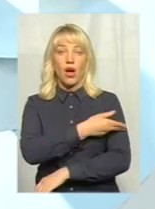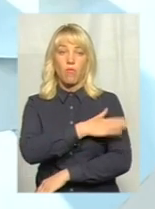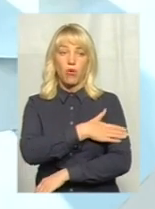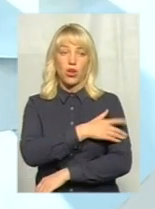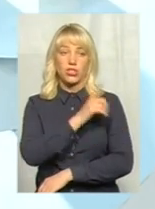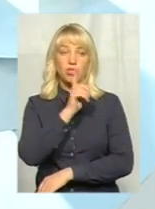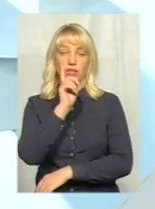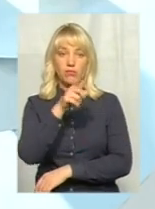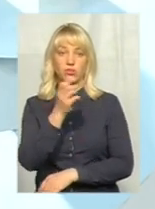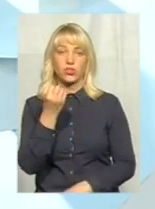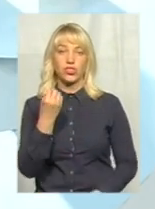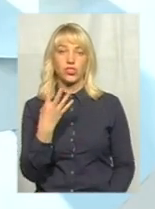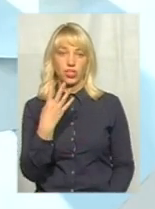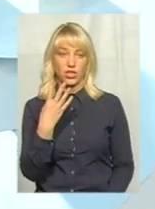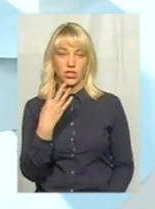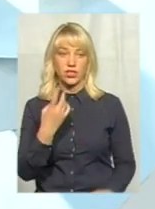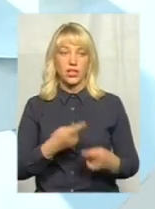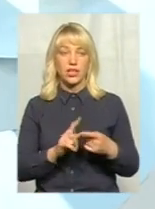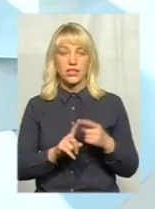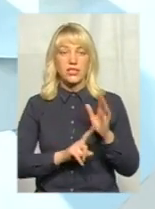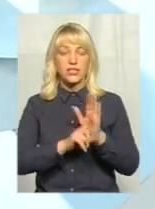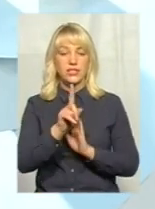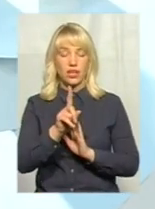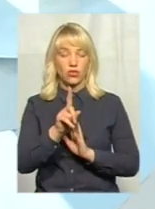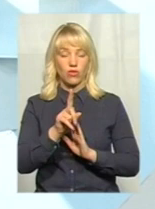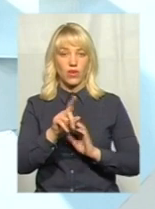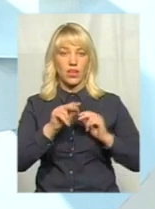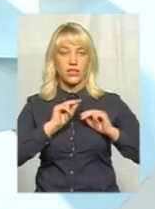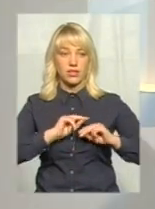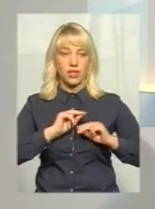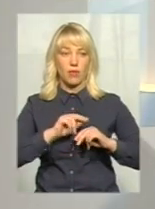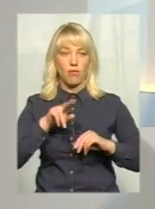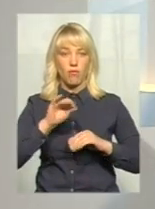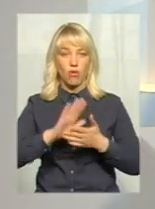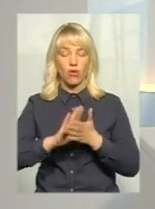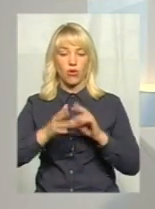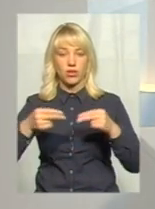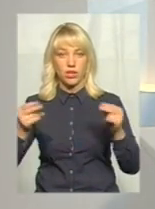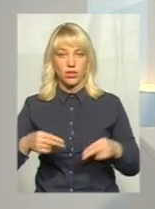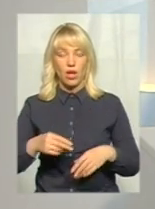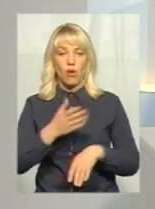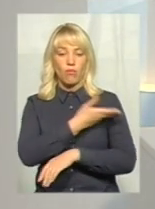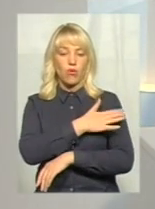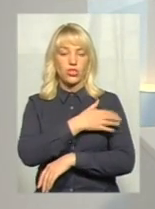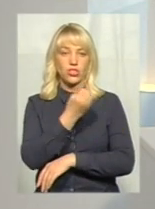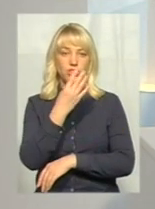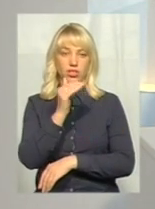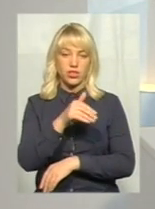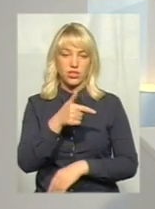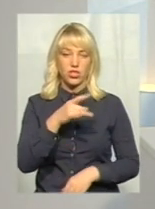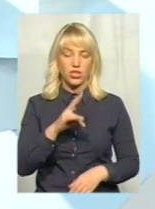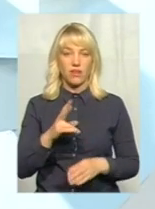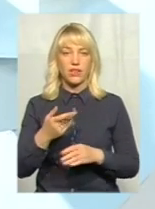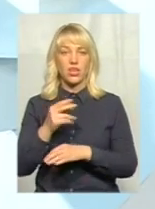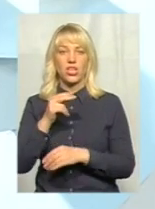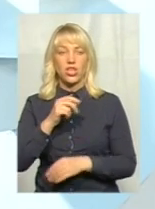це стартова зарплата, яку обіцяють робітники по контракту офіційно. Польща 14 тисяч гривень, Чехія від 25